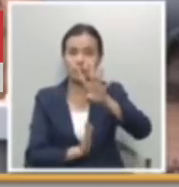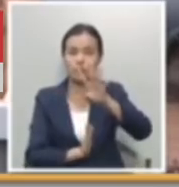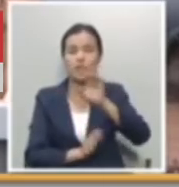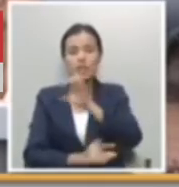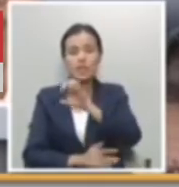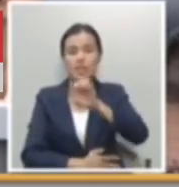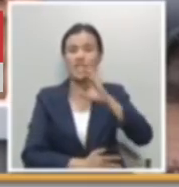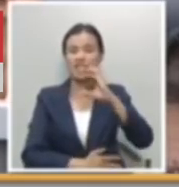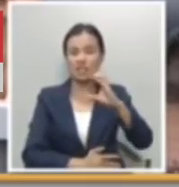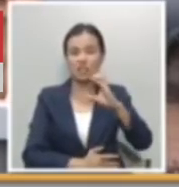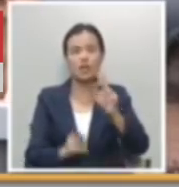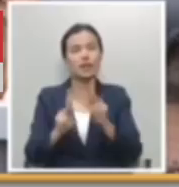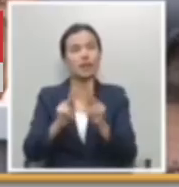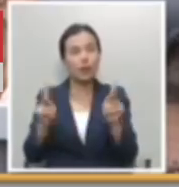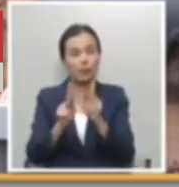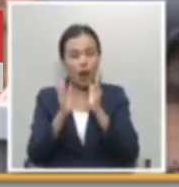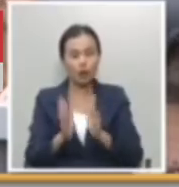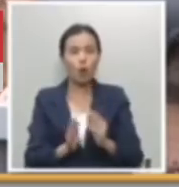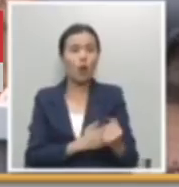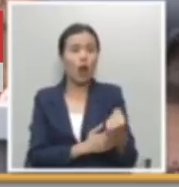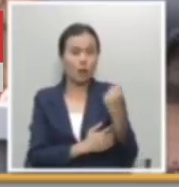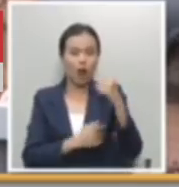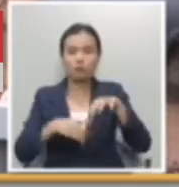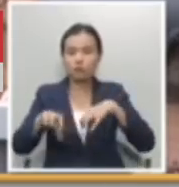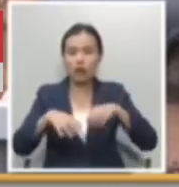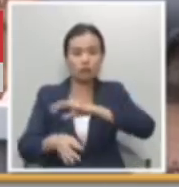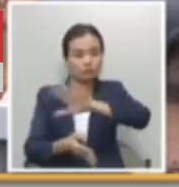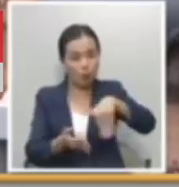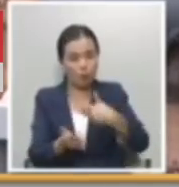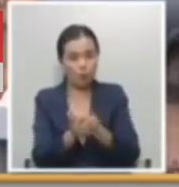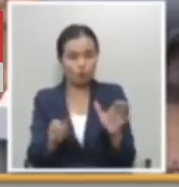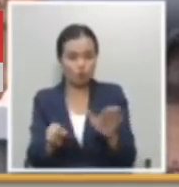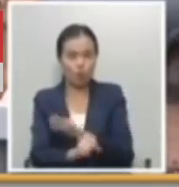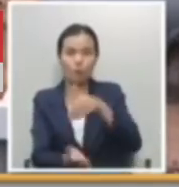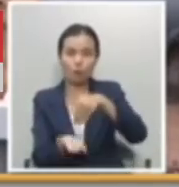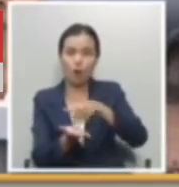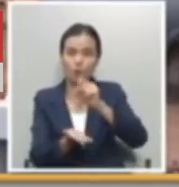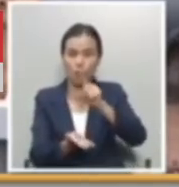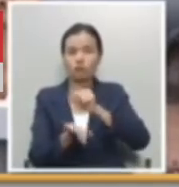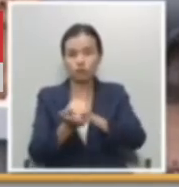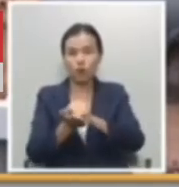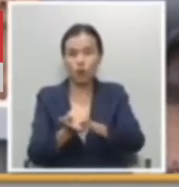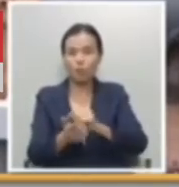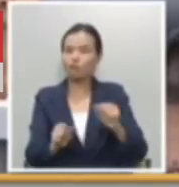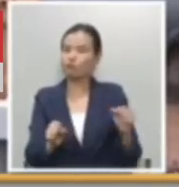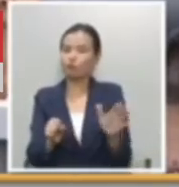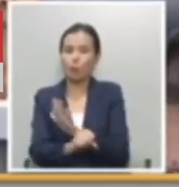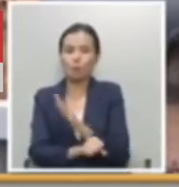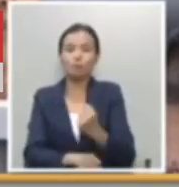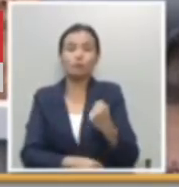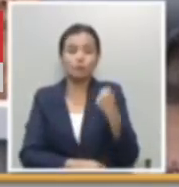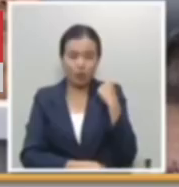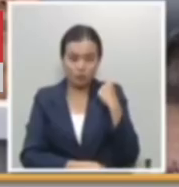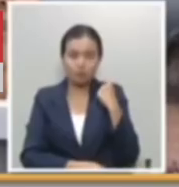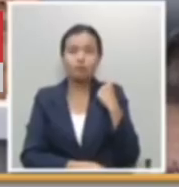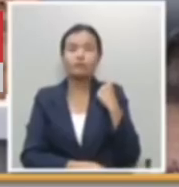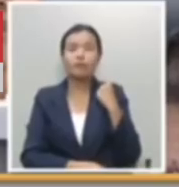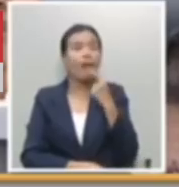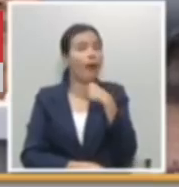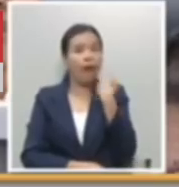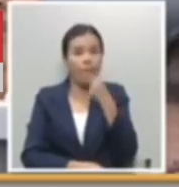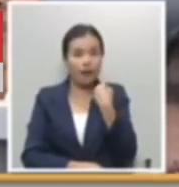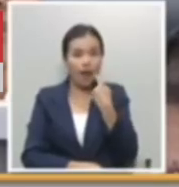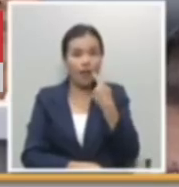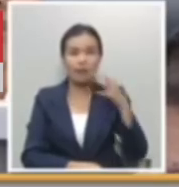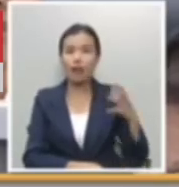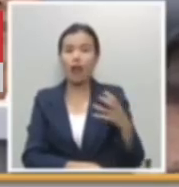การ EEC ไม่กี่ท่านมีอำนาจจัดการหมด one stop service ให้อำนาจเต็มโดยใครที่เป็นเ